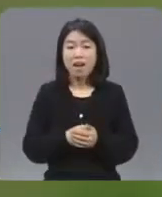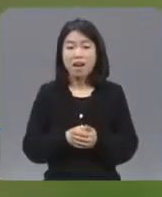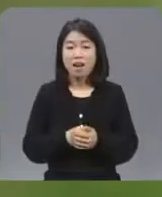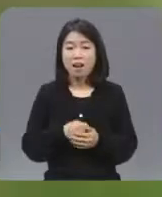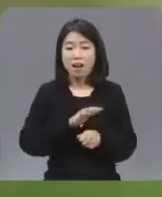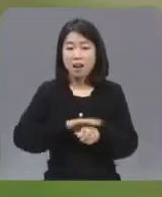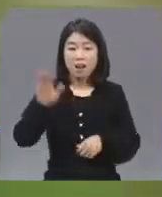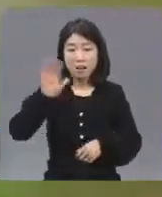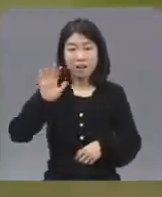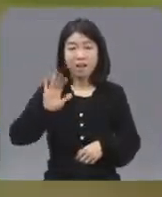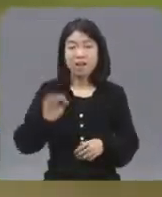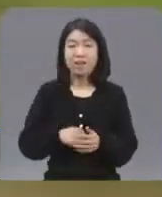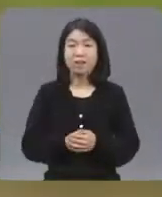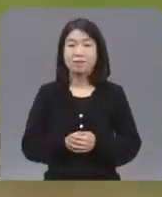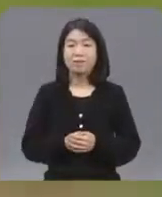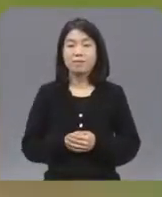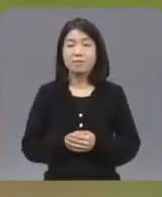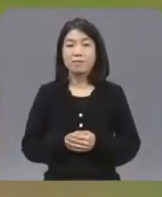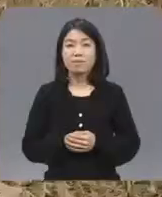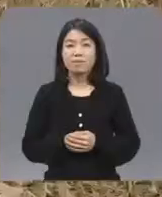야, 잘 가라.